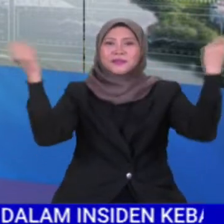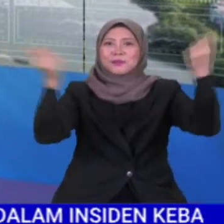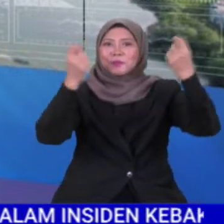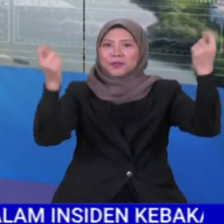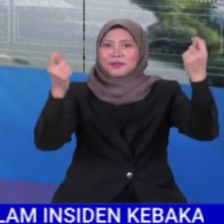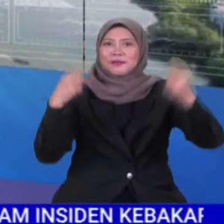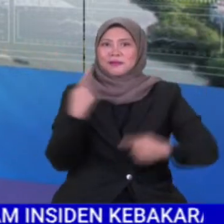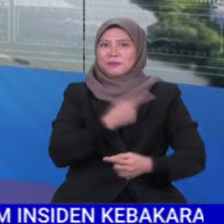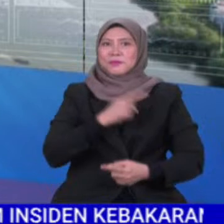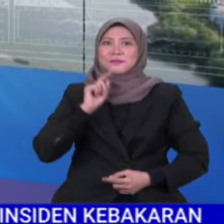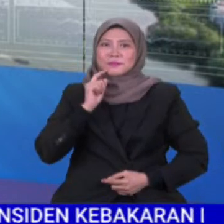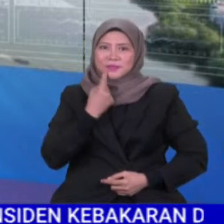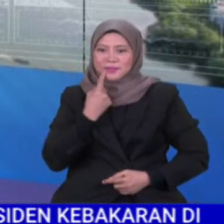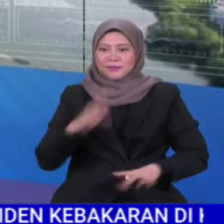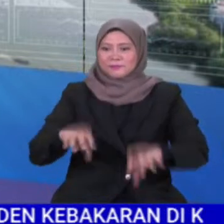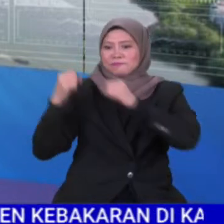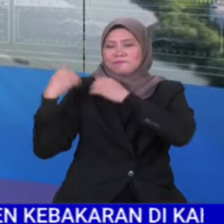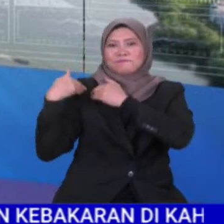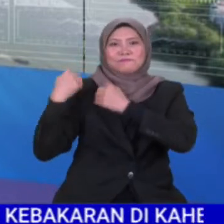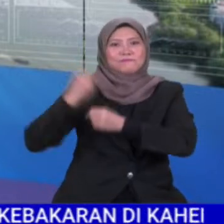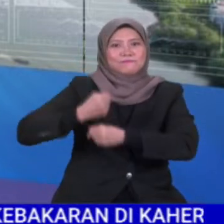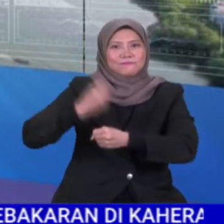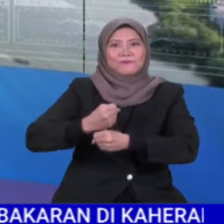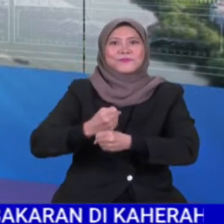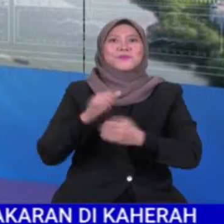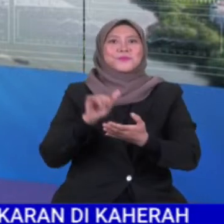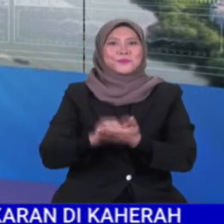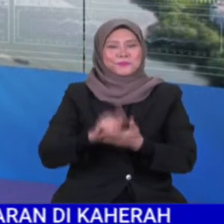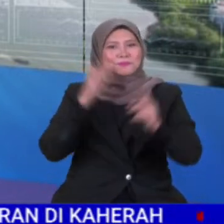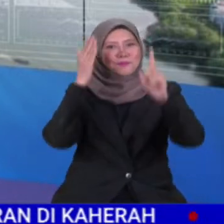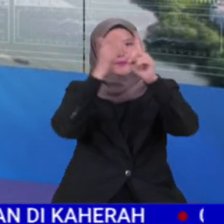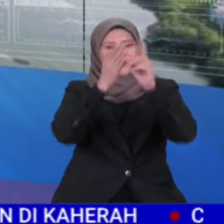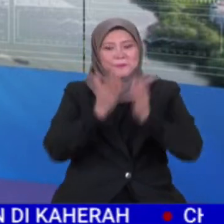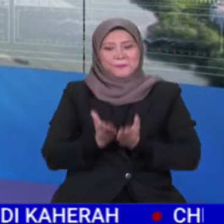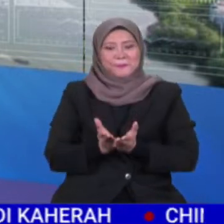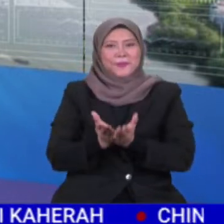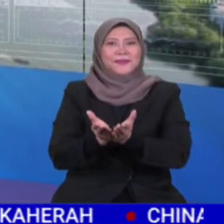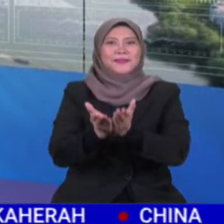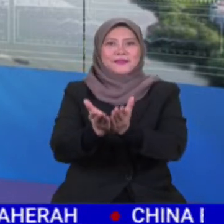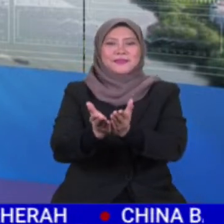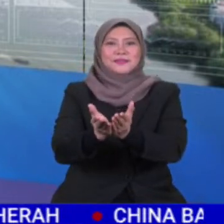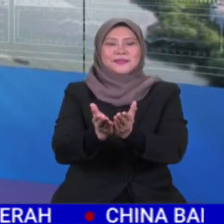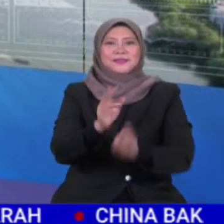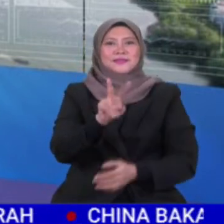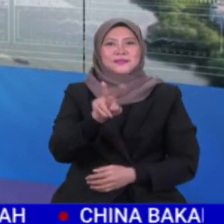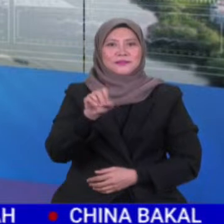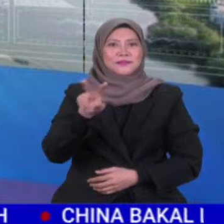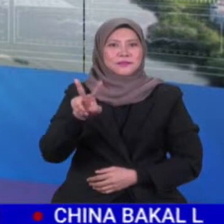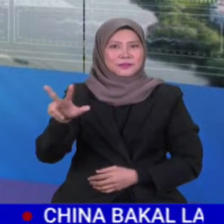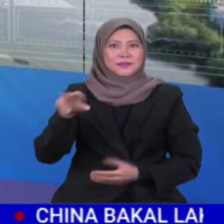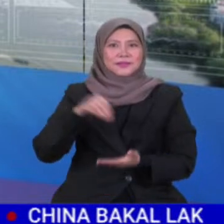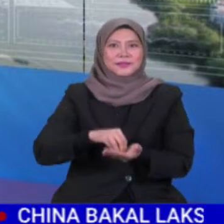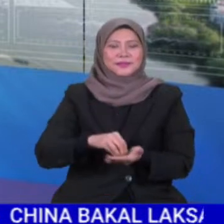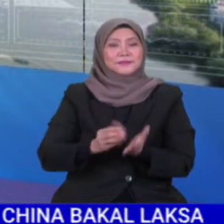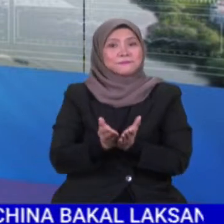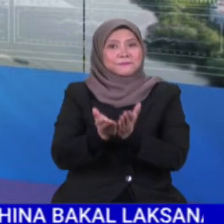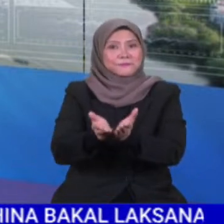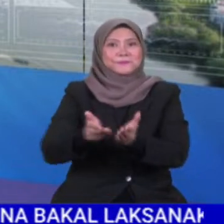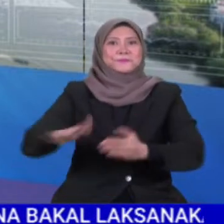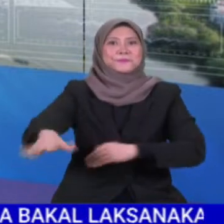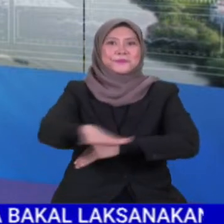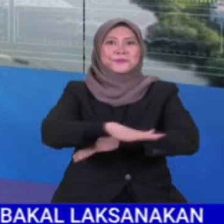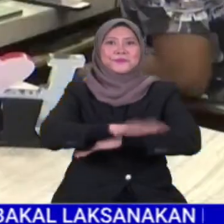bertemakan Kami Serius Melaksanakannya. Itu sempena eksersis maritim perkasa Seri 2 2023 di perairan